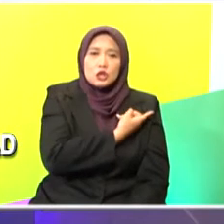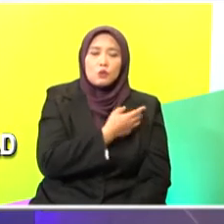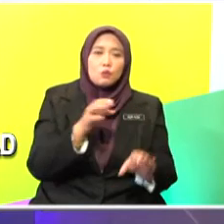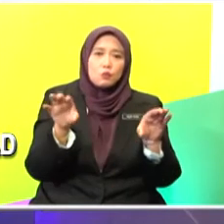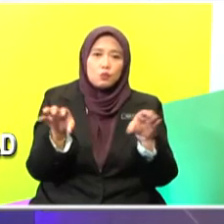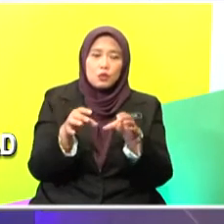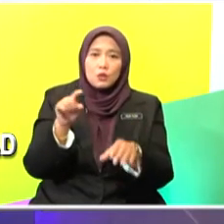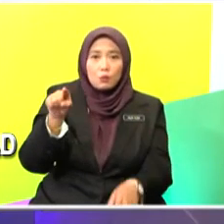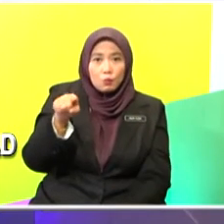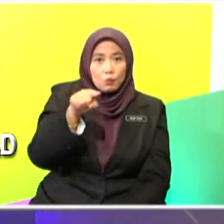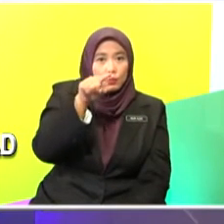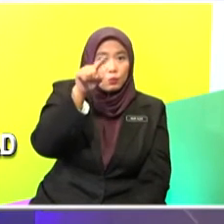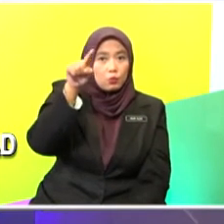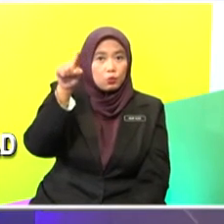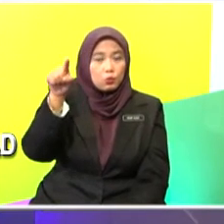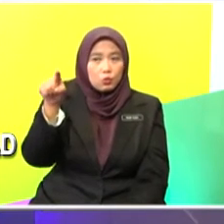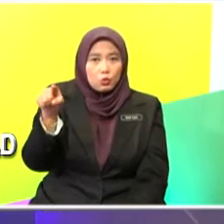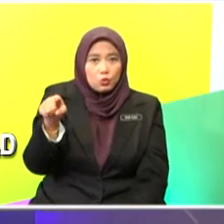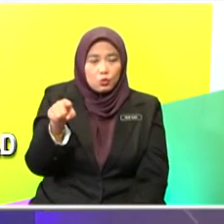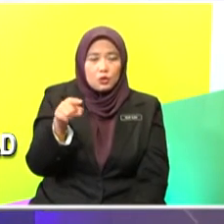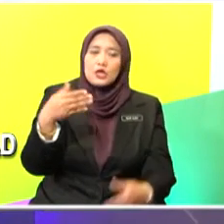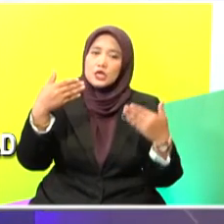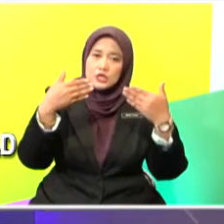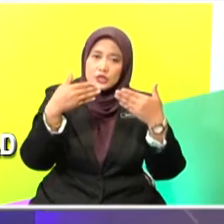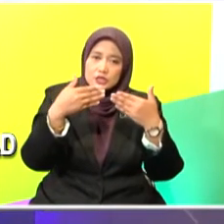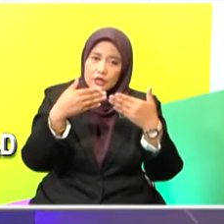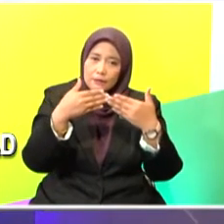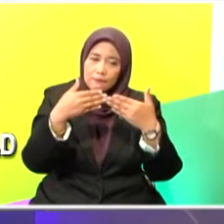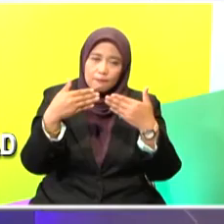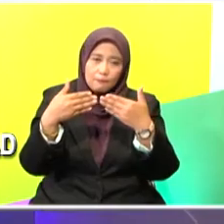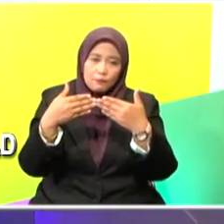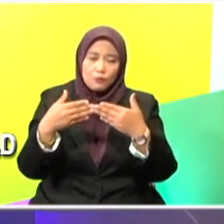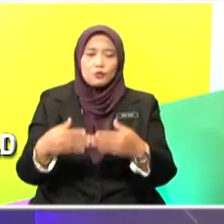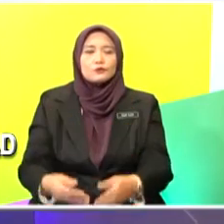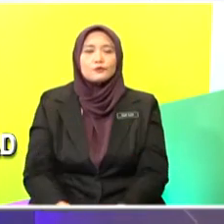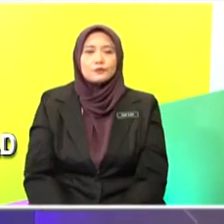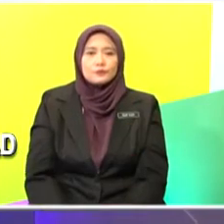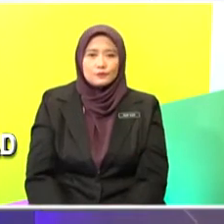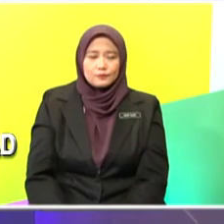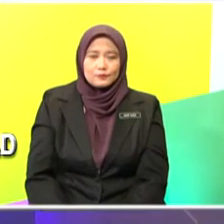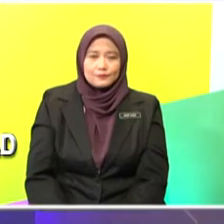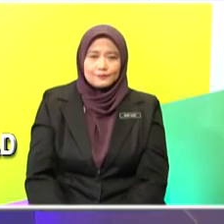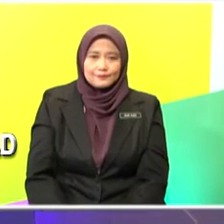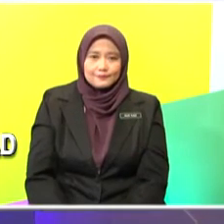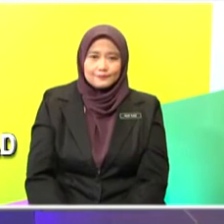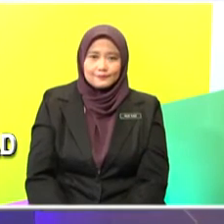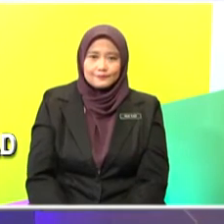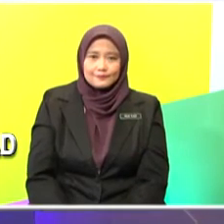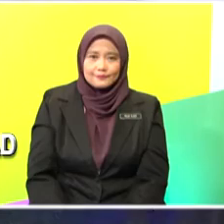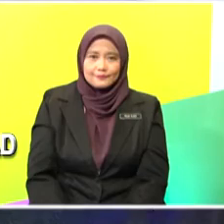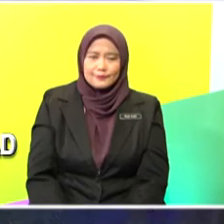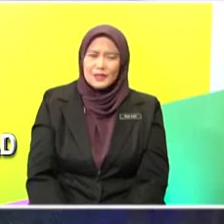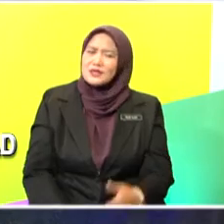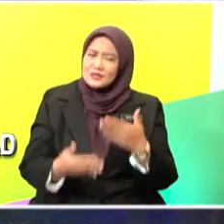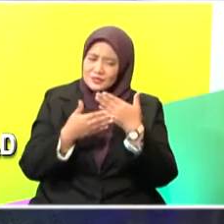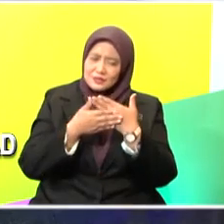Bulat, bulat, bulat. Dan kita sambungkan pada mula-mula kita tarik tadi. Yes. Senanglah,